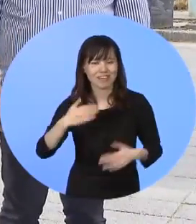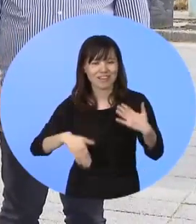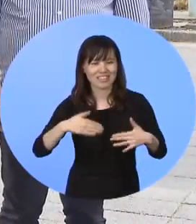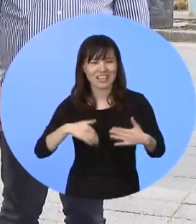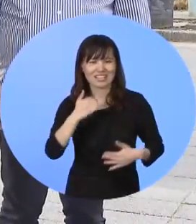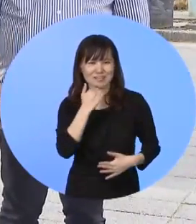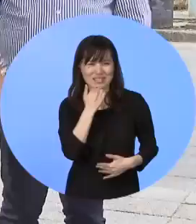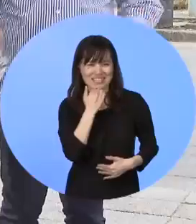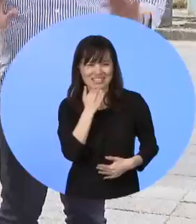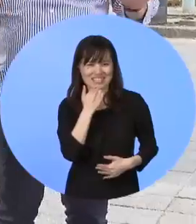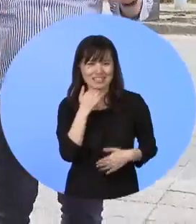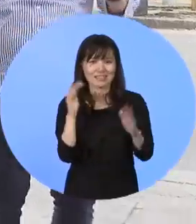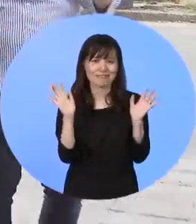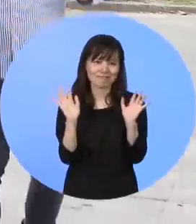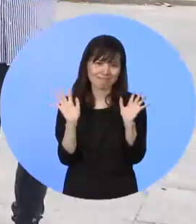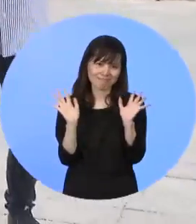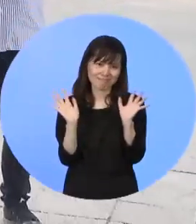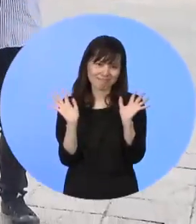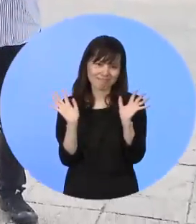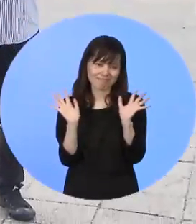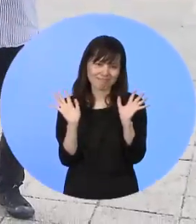楽しみに。